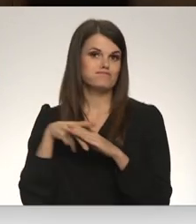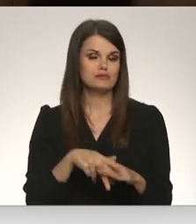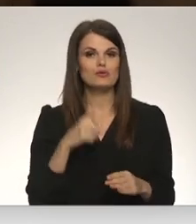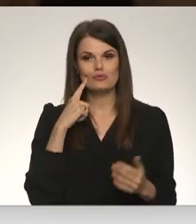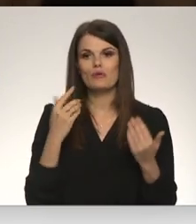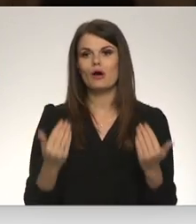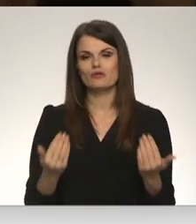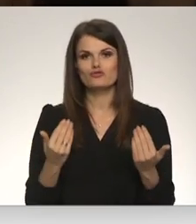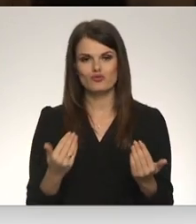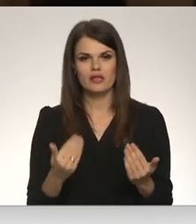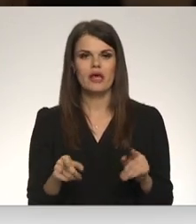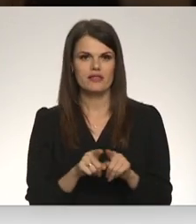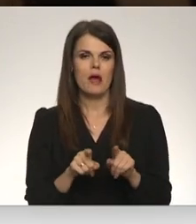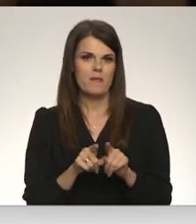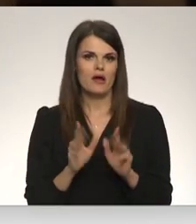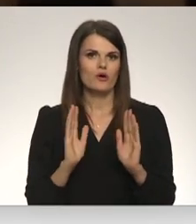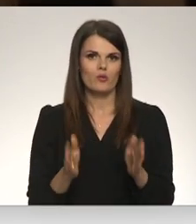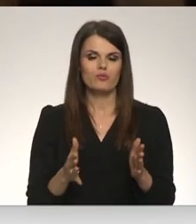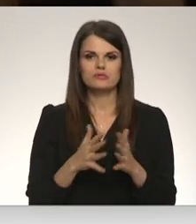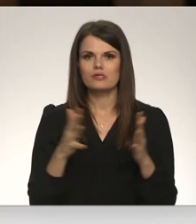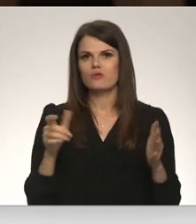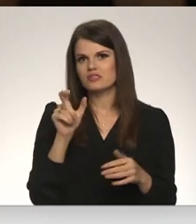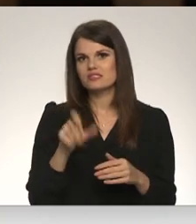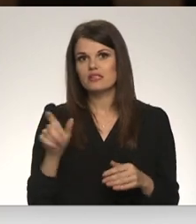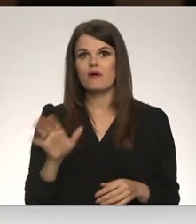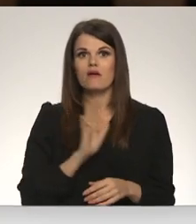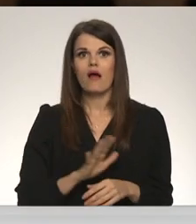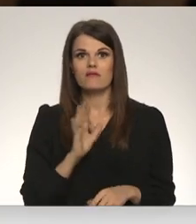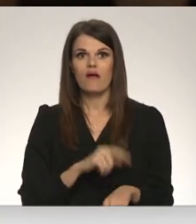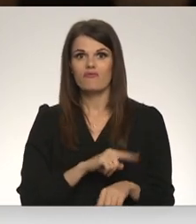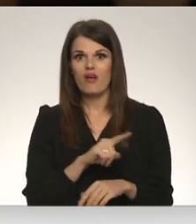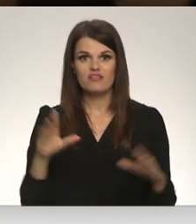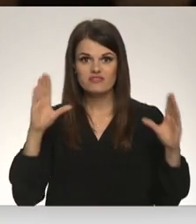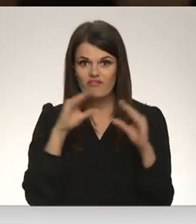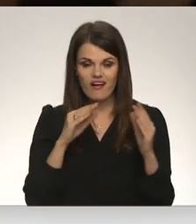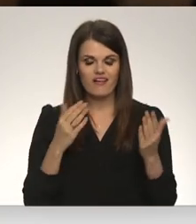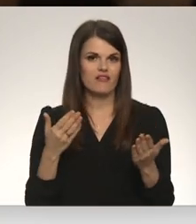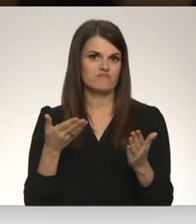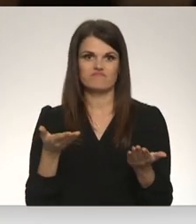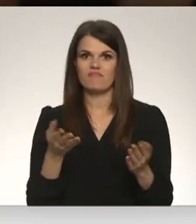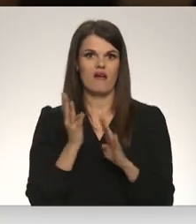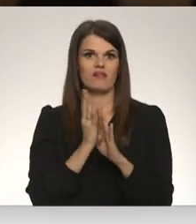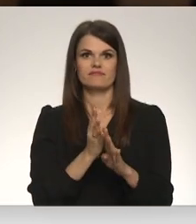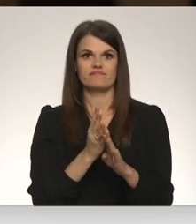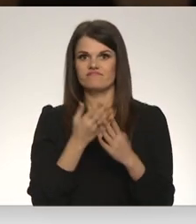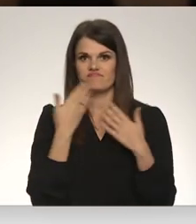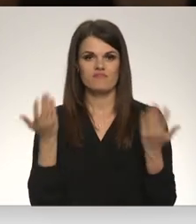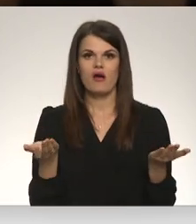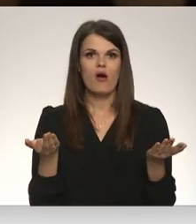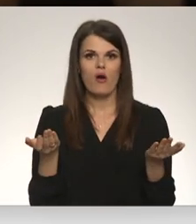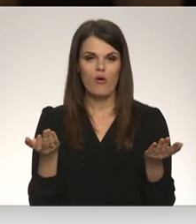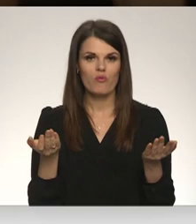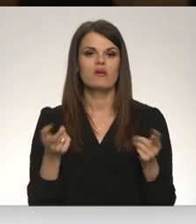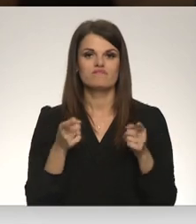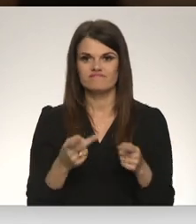šodien varētu būt tāda diena, kad vairāk cilvēku varētu nogaidīt līdz pat vakaram, bet tā arī nesagaidīt savu rindas galu, kas